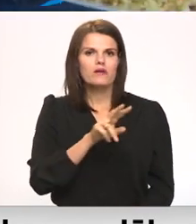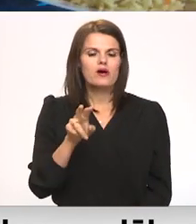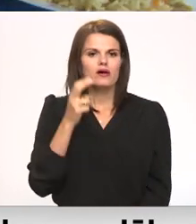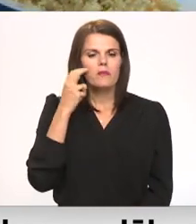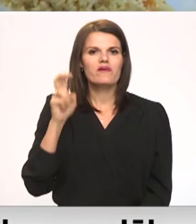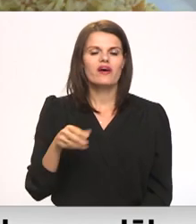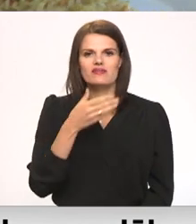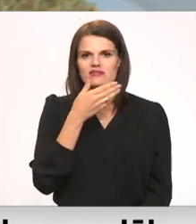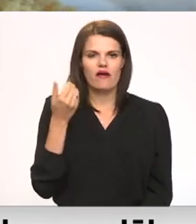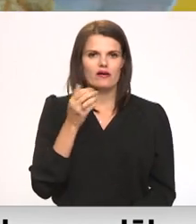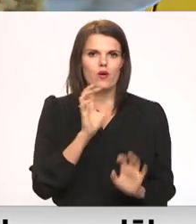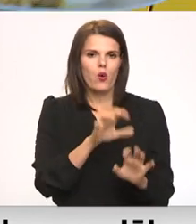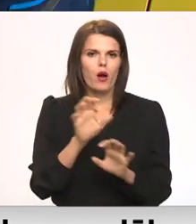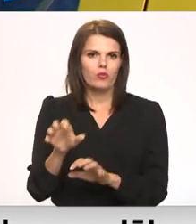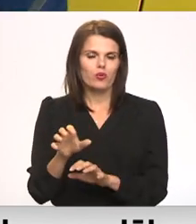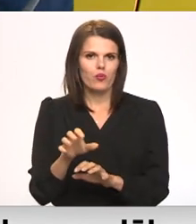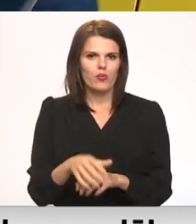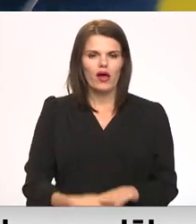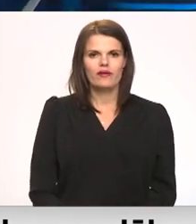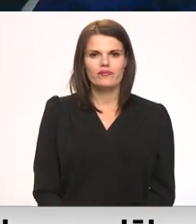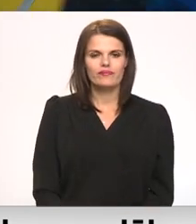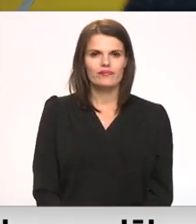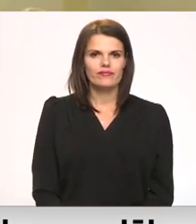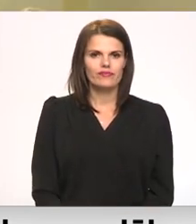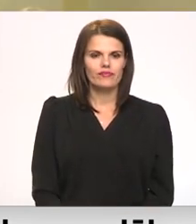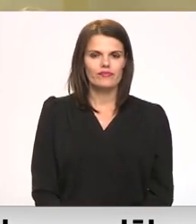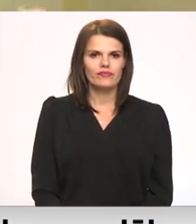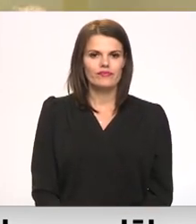nepildā aprūpes pienākumus. Vita Anstrate, Olavs Perševits, Latvijas televīzija.